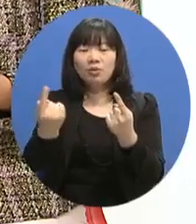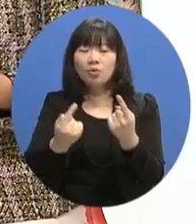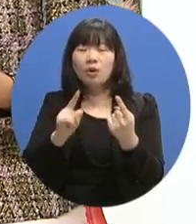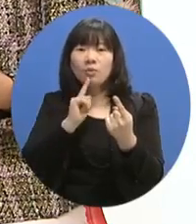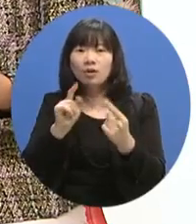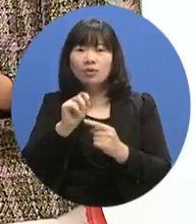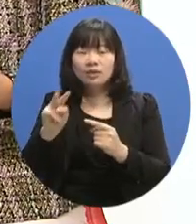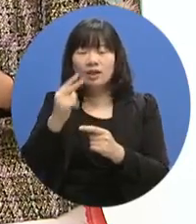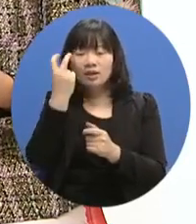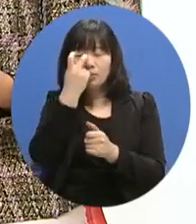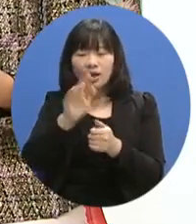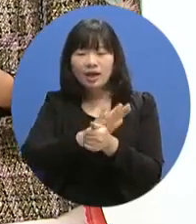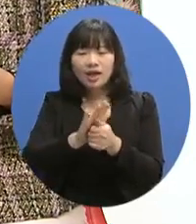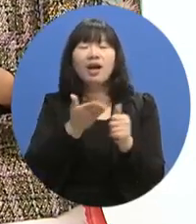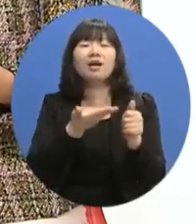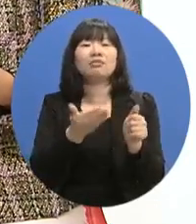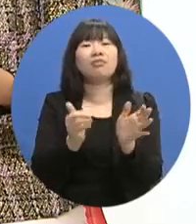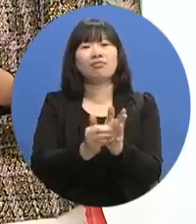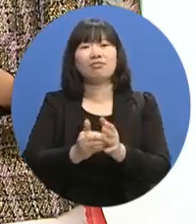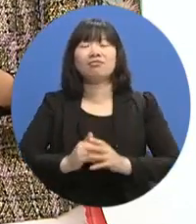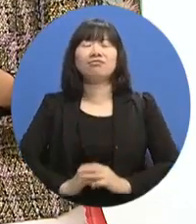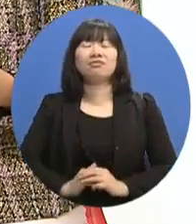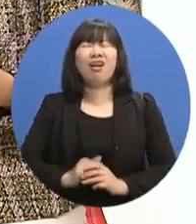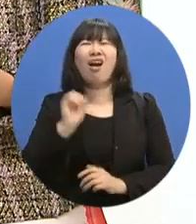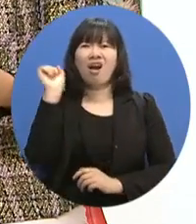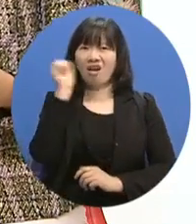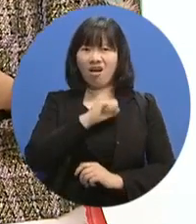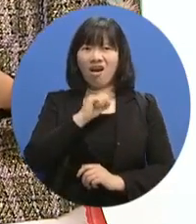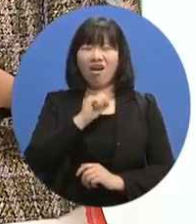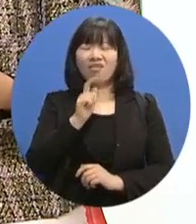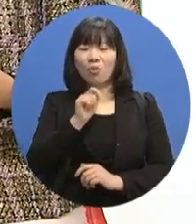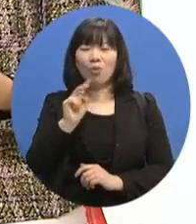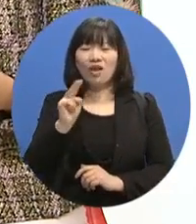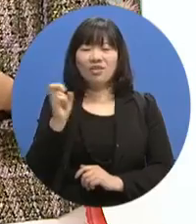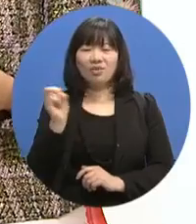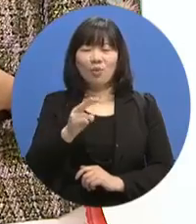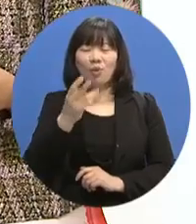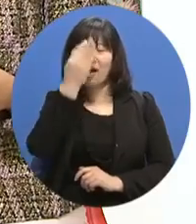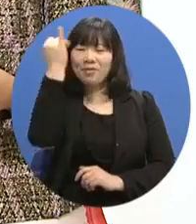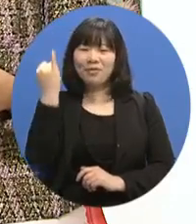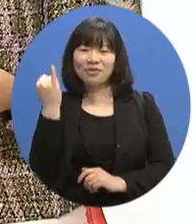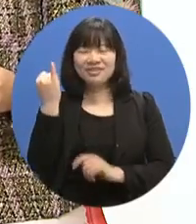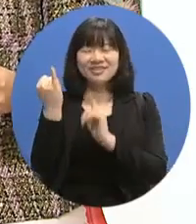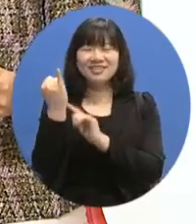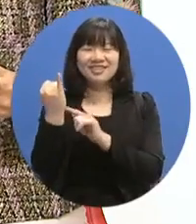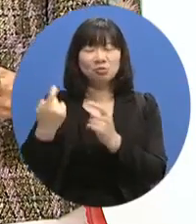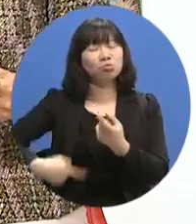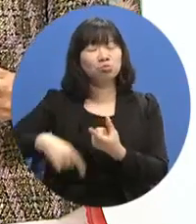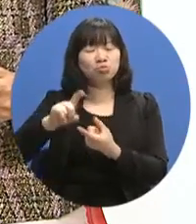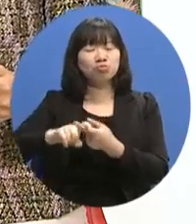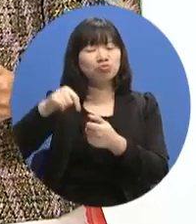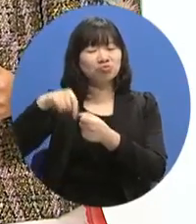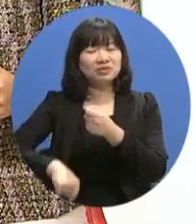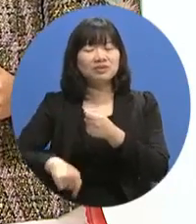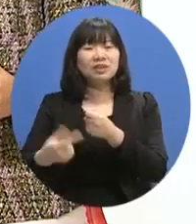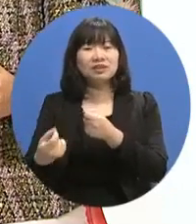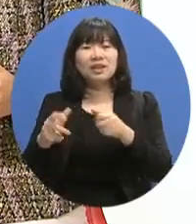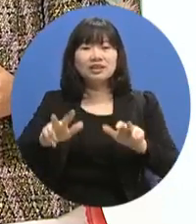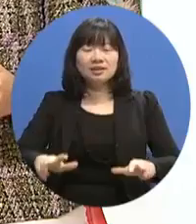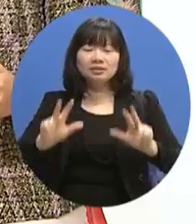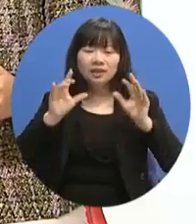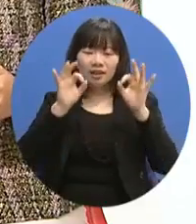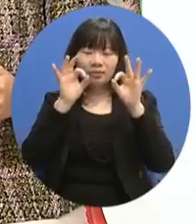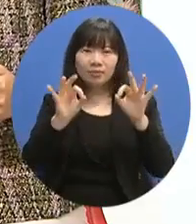오셔서 고야를 봐주셨대요. 아, 네. 아, 그래서 고야하고 할머니가 이렇게 정이 깊은 거구나. 네. 아, 근데 그 요새 그